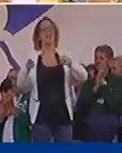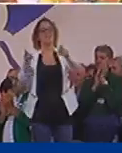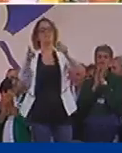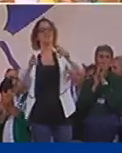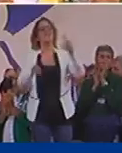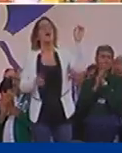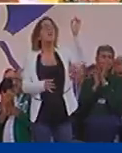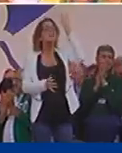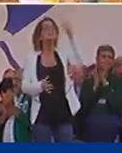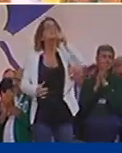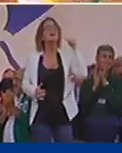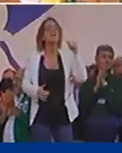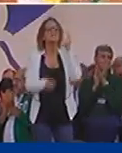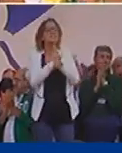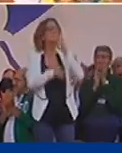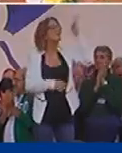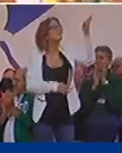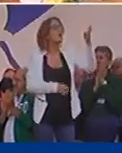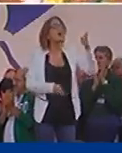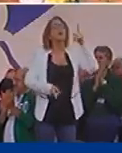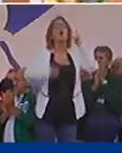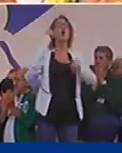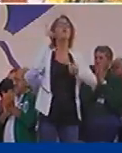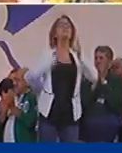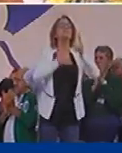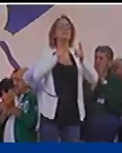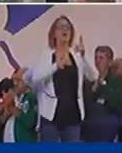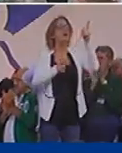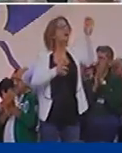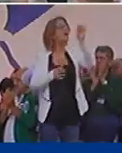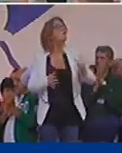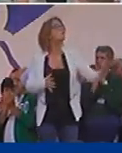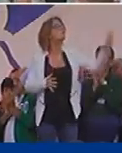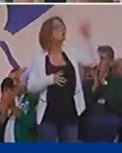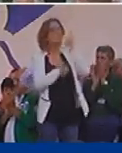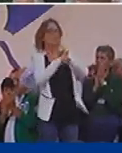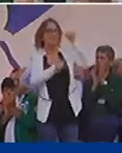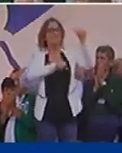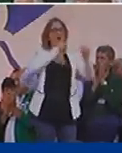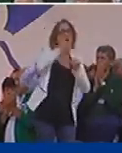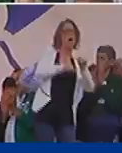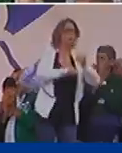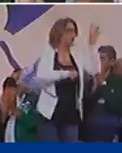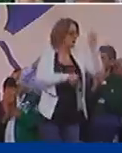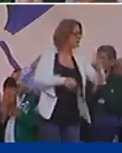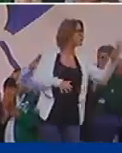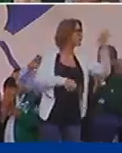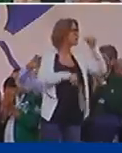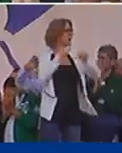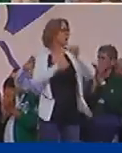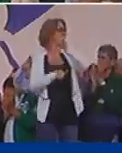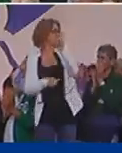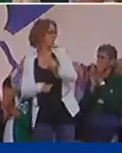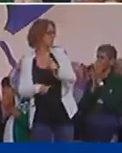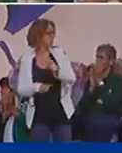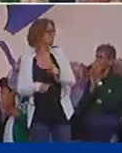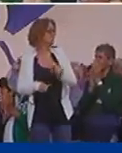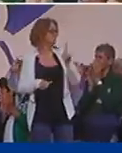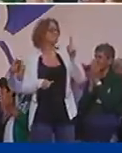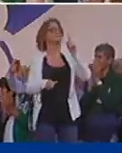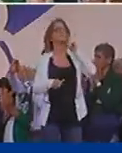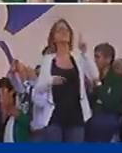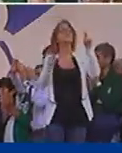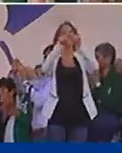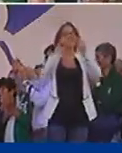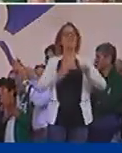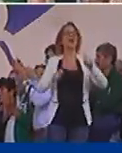serve. vada a governare e cambiarla l'Europa e l'Italia portando in dote quel federalismo